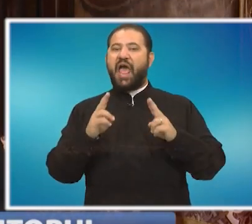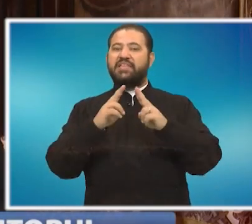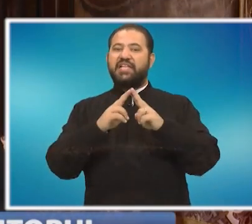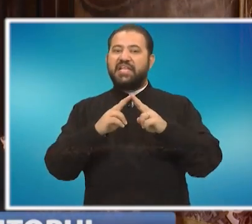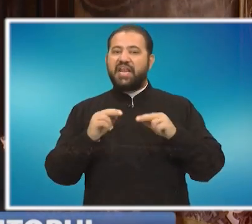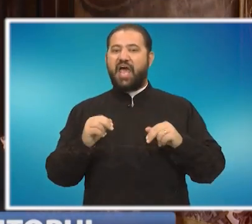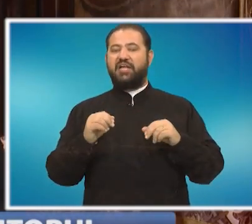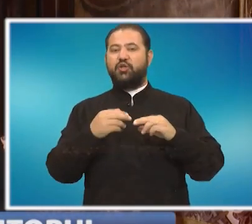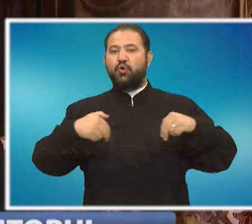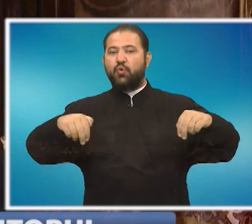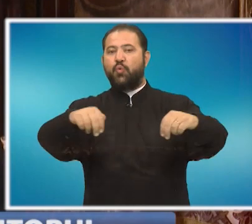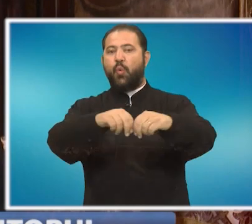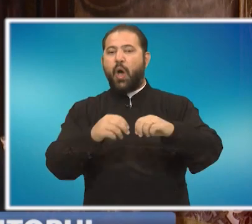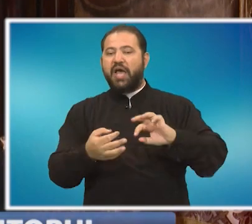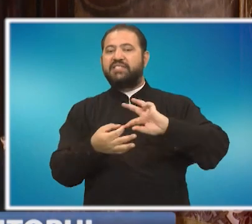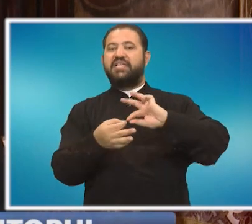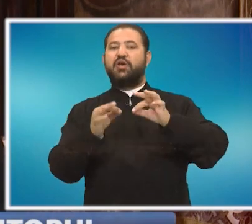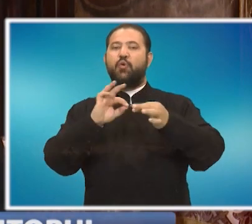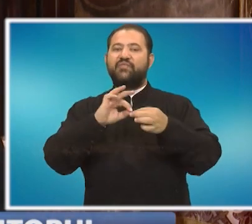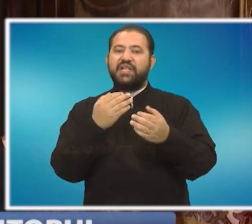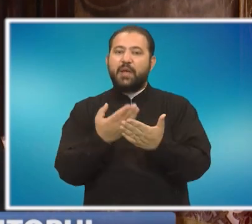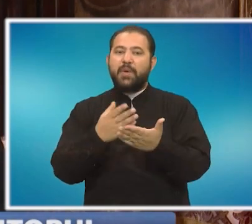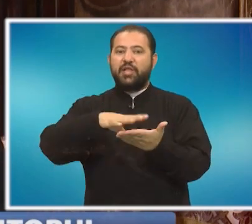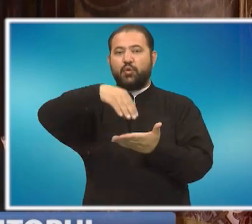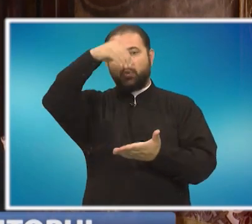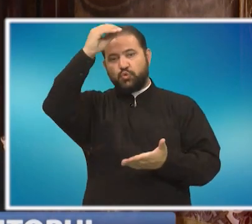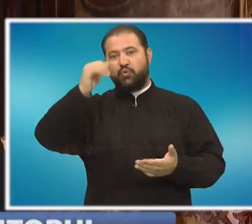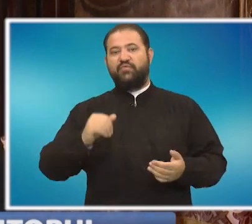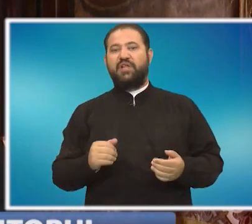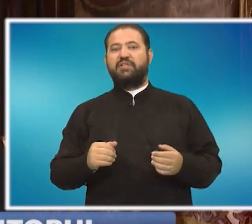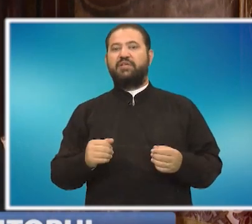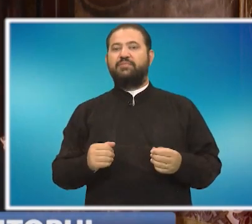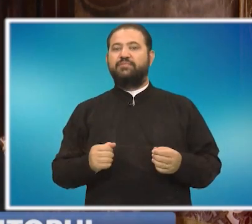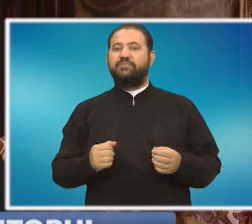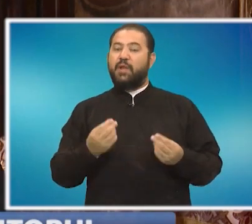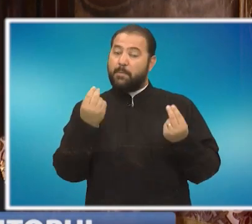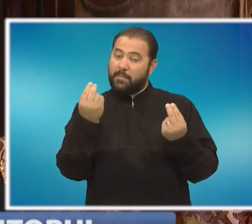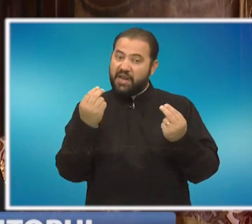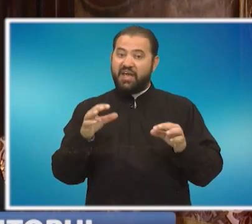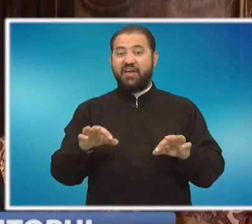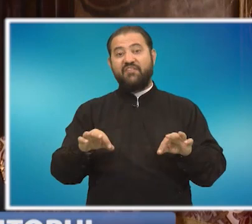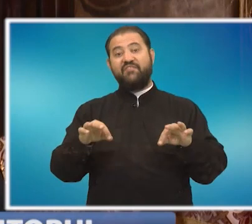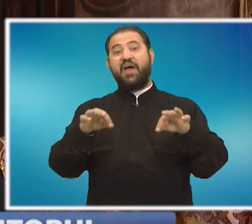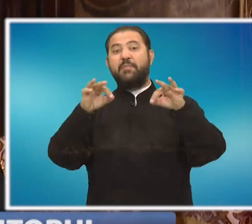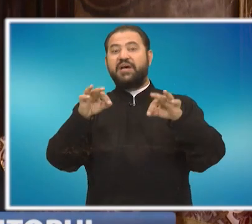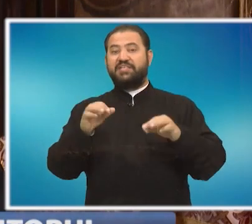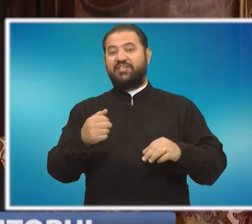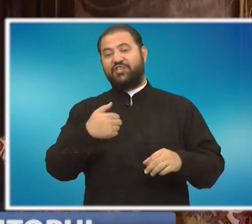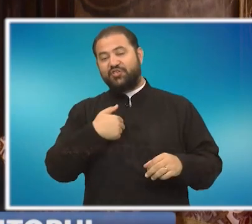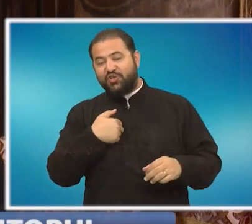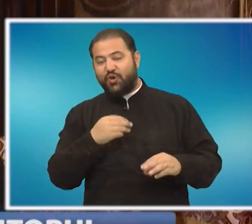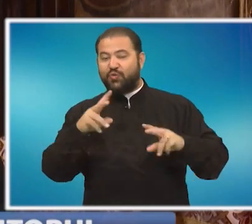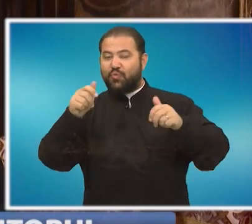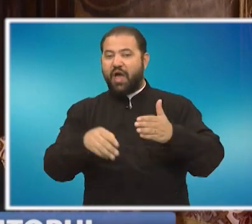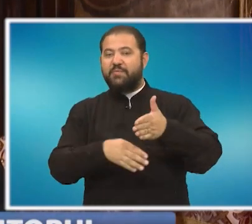Teologie Ortodoxă Iustinian Patriarhul din București și preot la Biserica Flămânda din București. Părinte consilier, bine ați venit